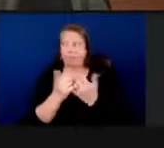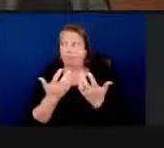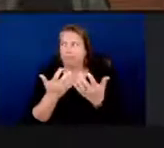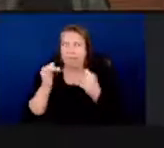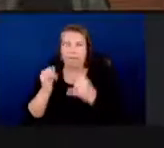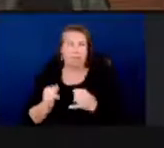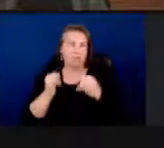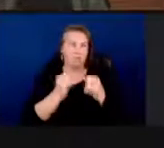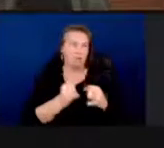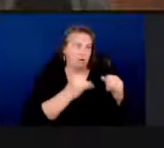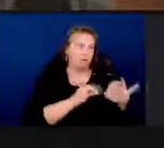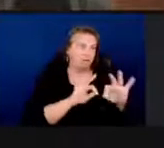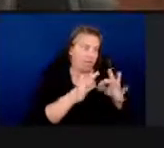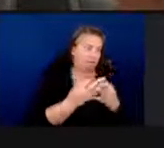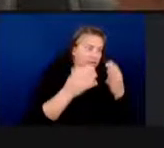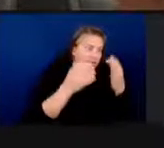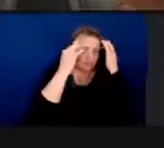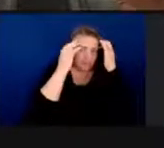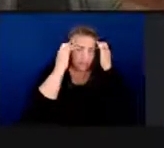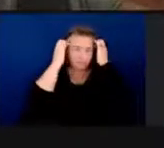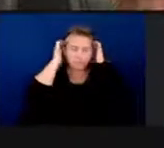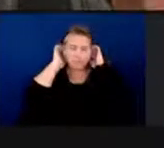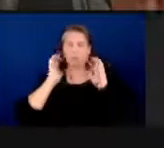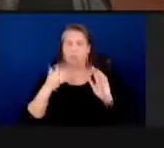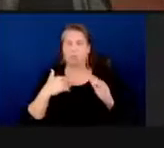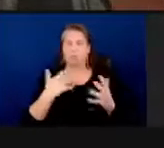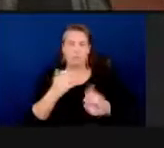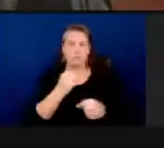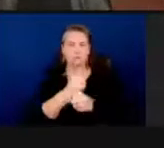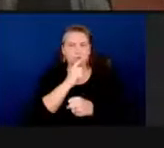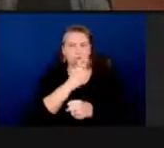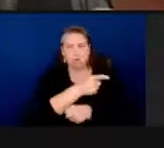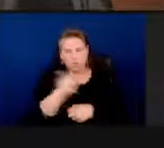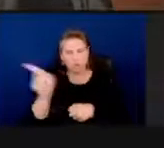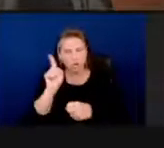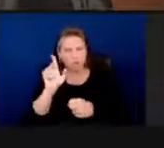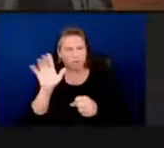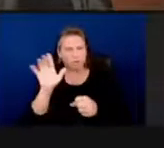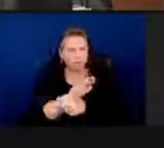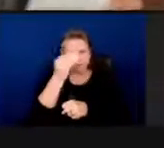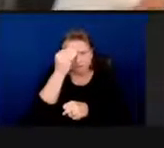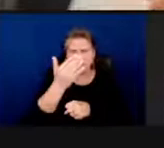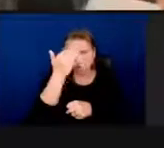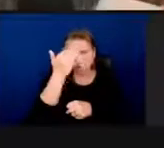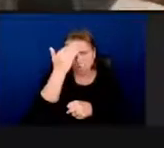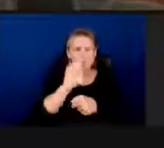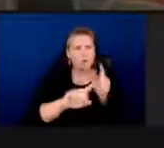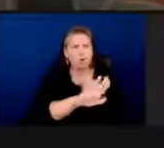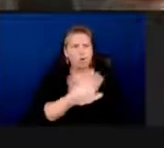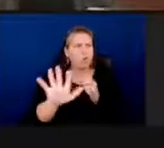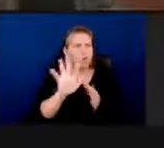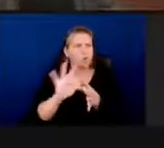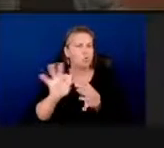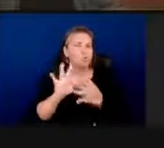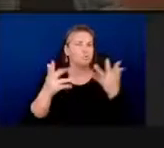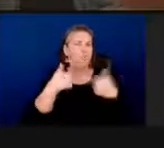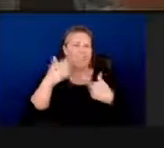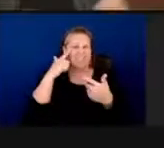Kwa mfano, mmeweza kushirikiana na kila familia ili